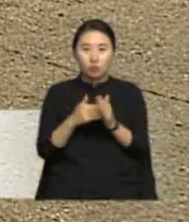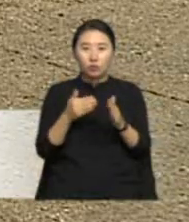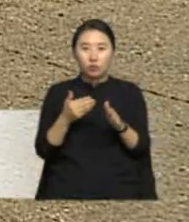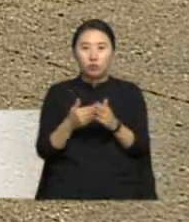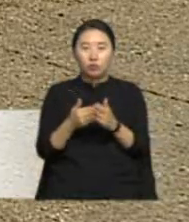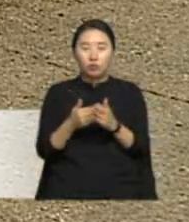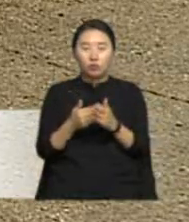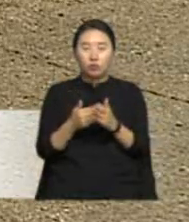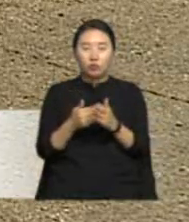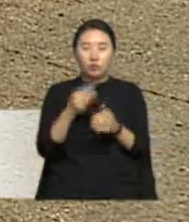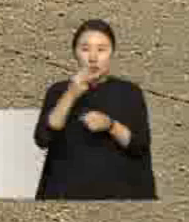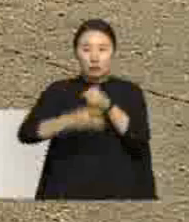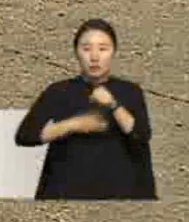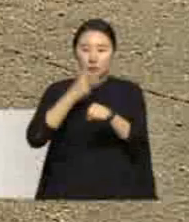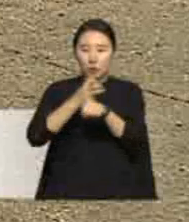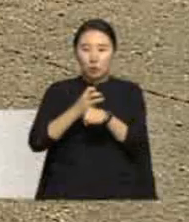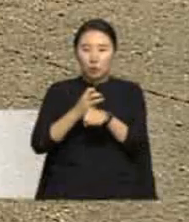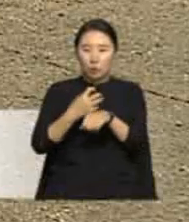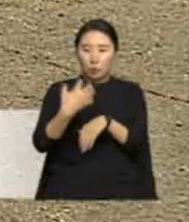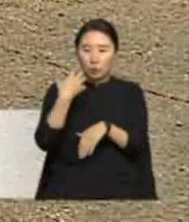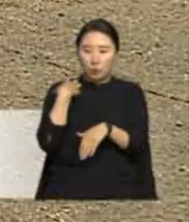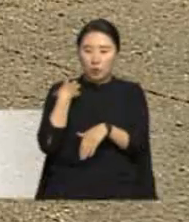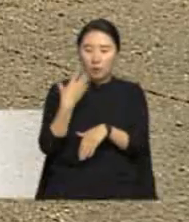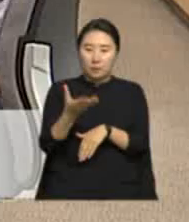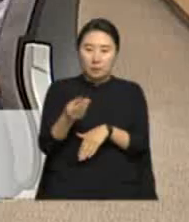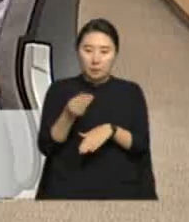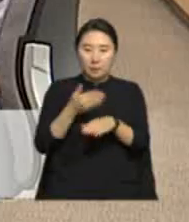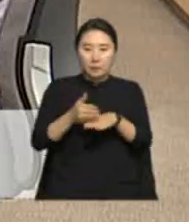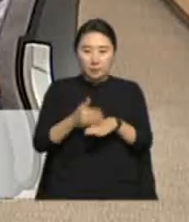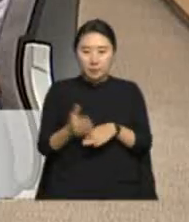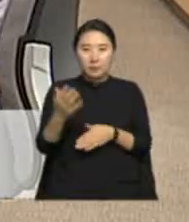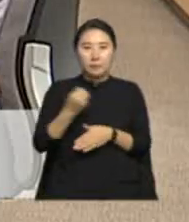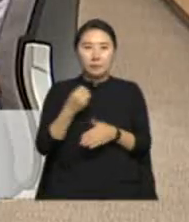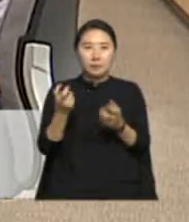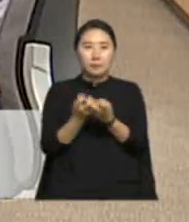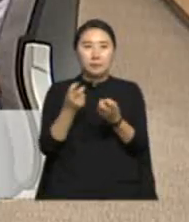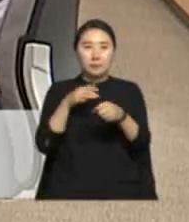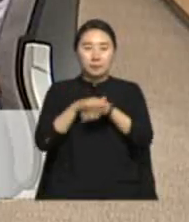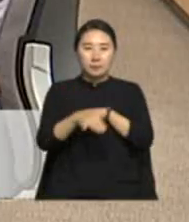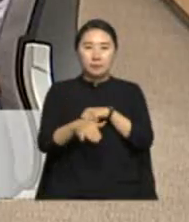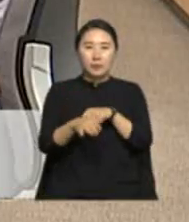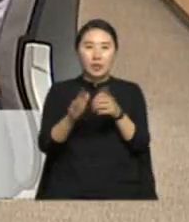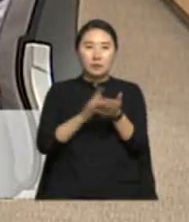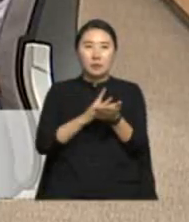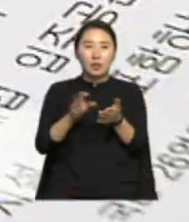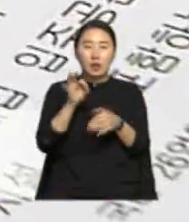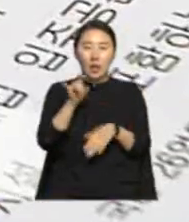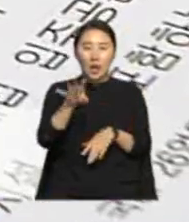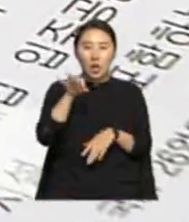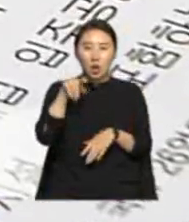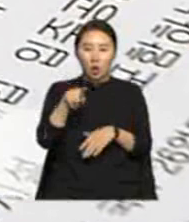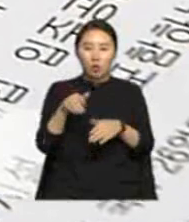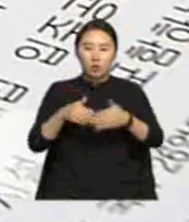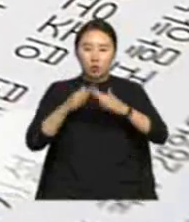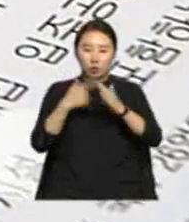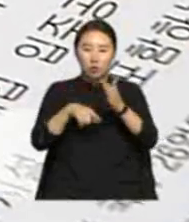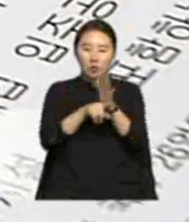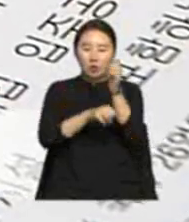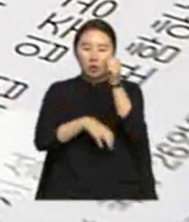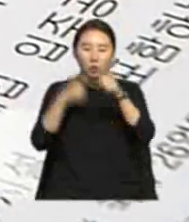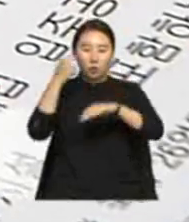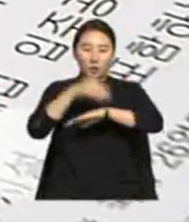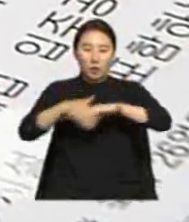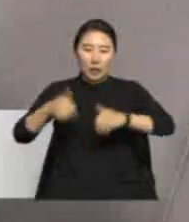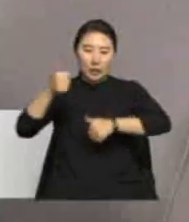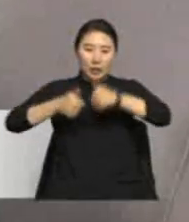30년 범위 내에서 수탉 기간이 임대 수익을 가져가는 방식입니다 현재 마포구는 스마트 앵커 시설 건립을 위한 기본계획 수립